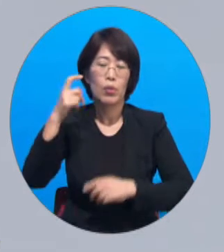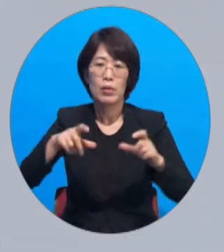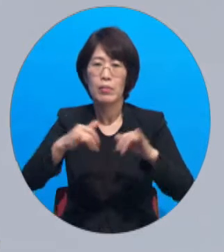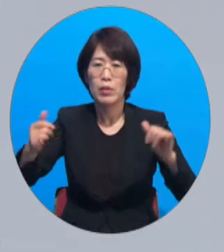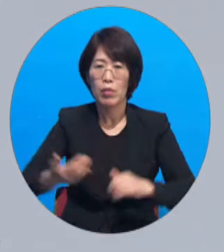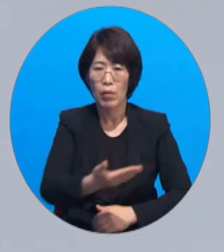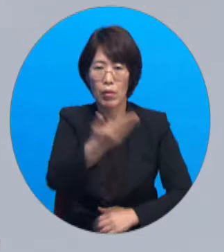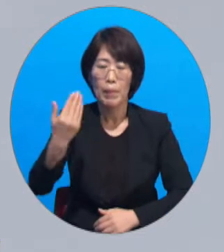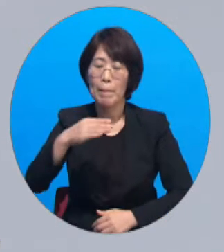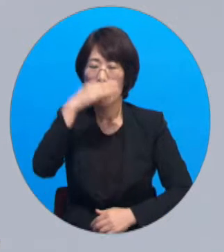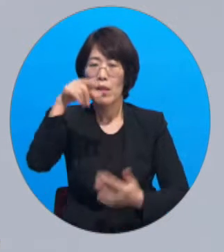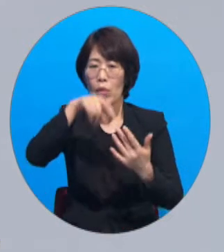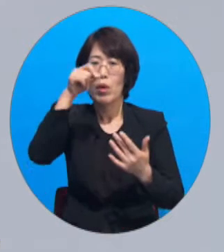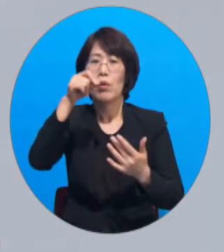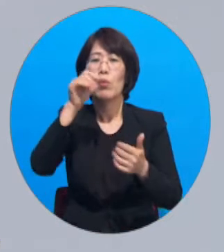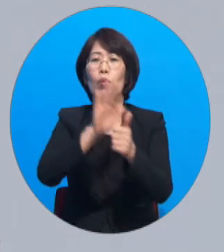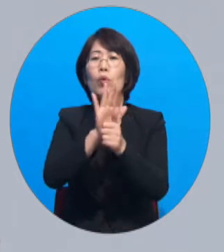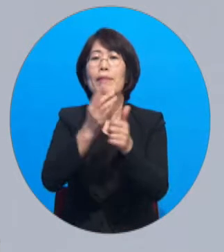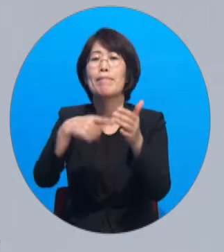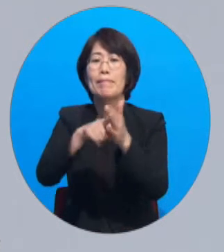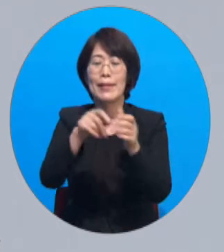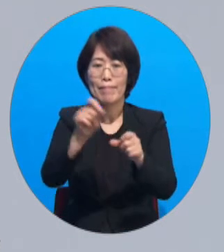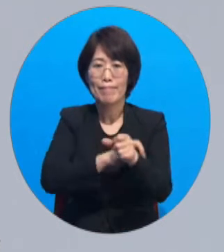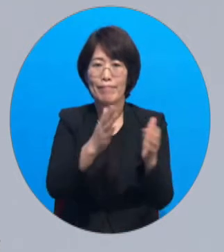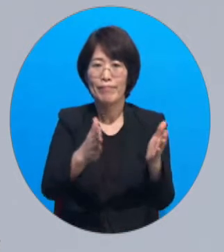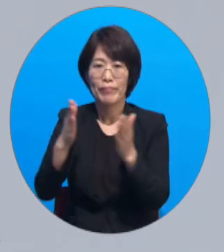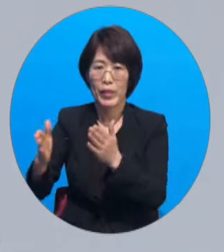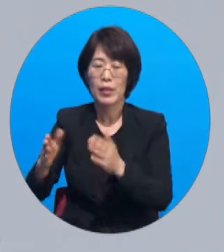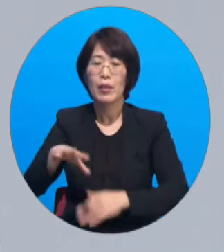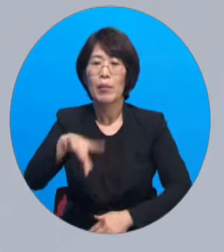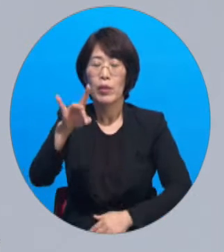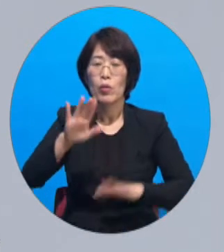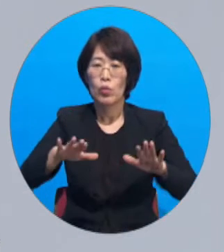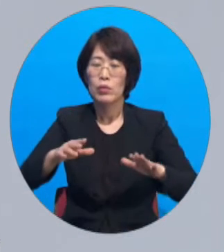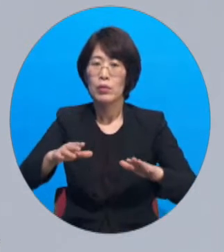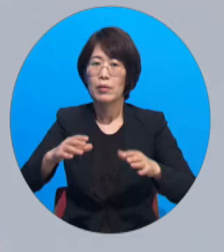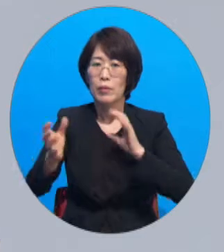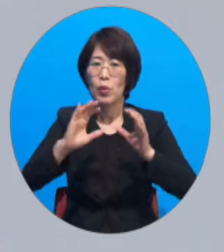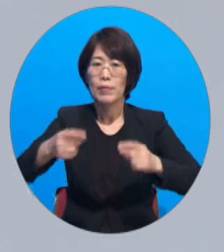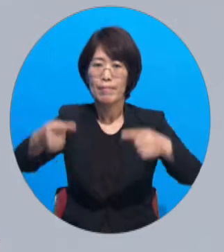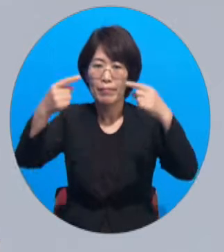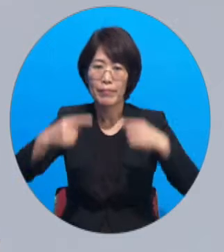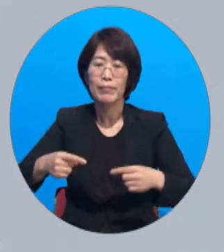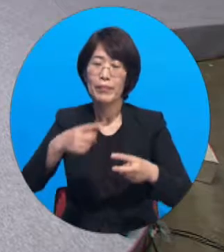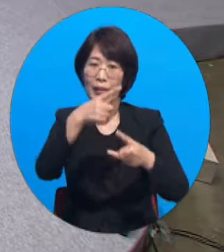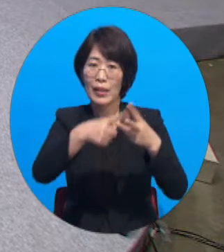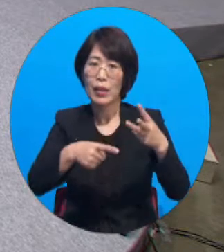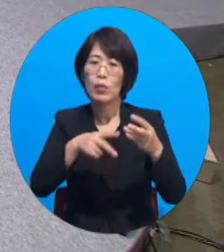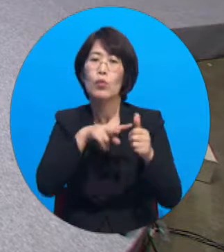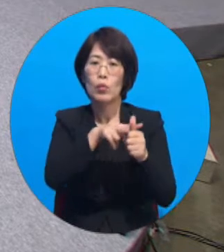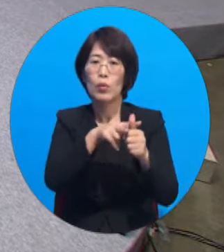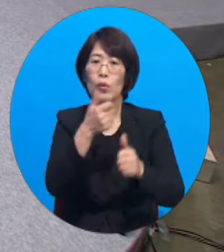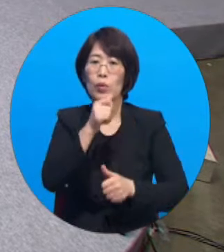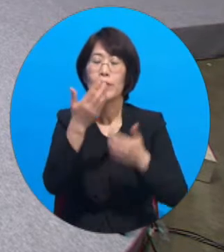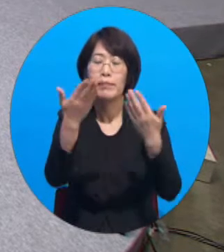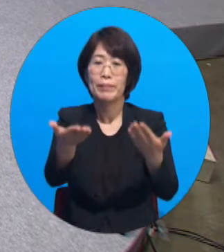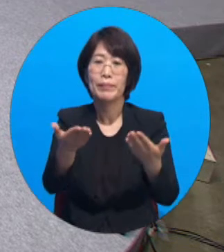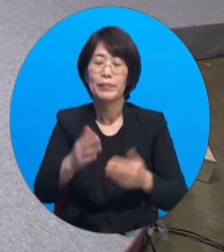올바른 선택을 돕기 위해 특별히 마련했습니다 먼저 오늘 토론에 나와 주신 세 분의 후보를 소개해드리겠습니다